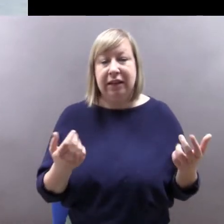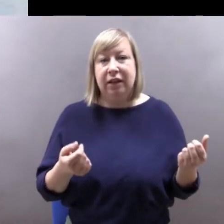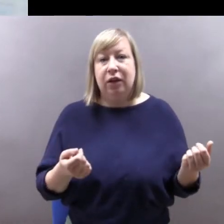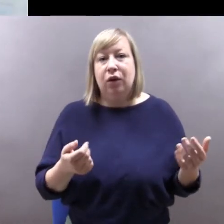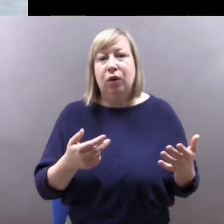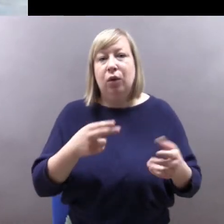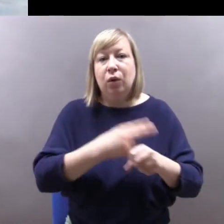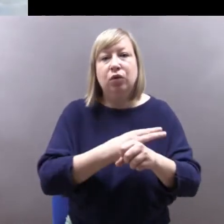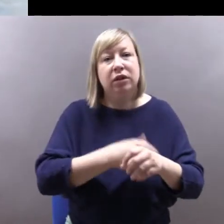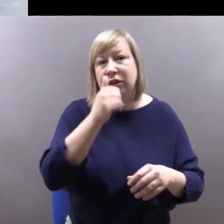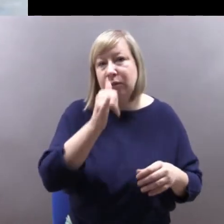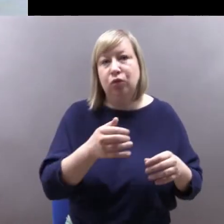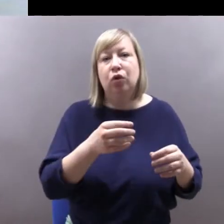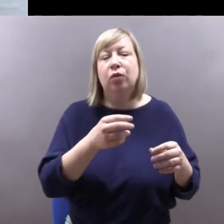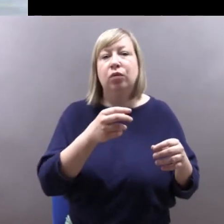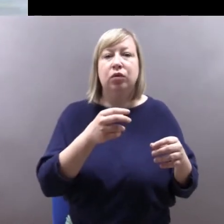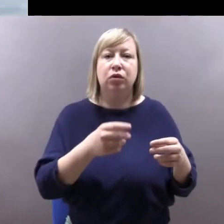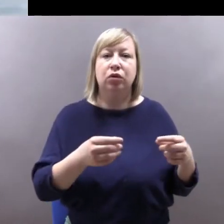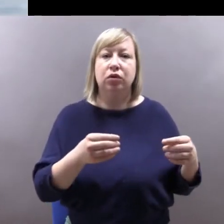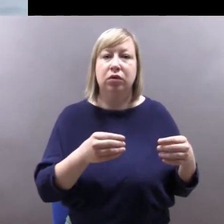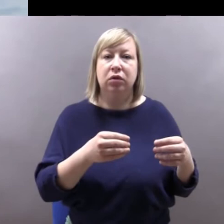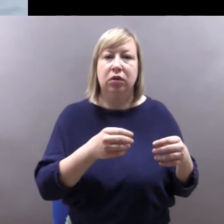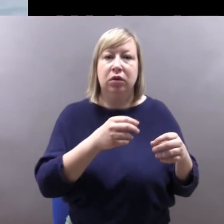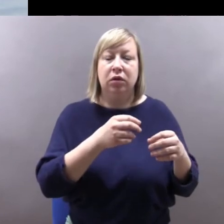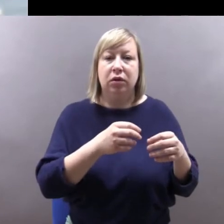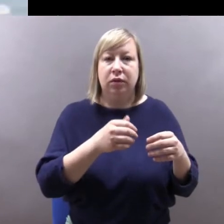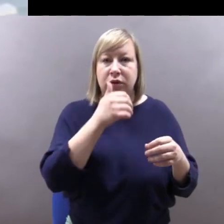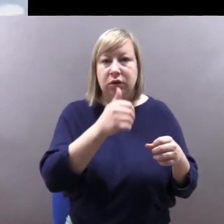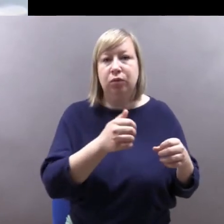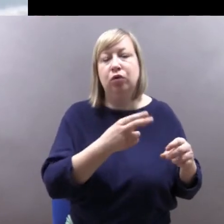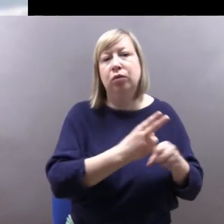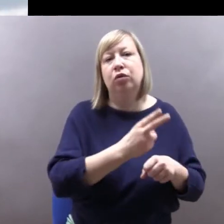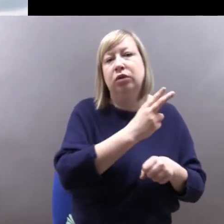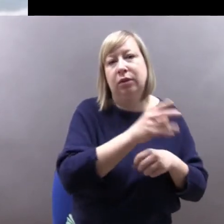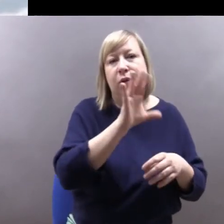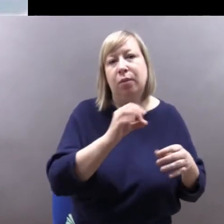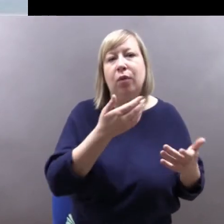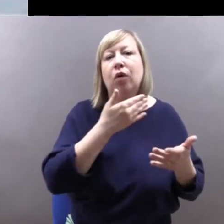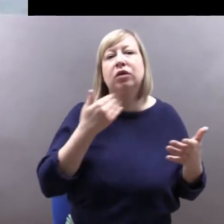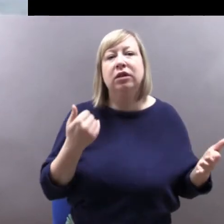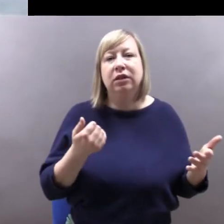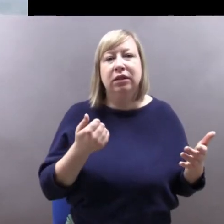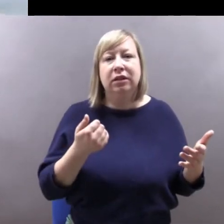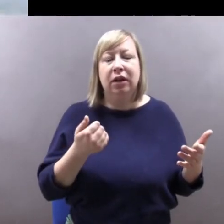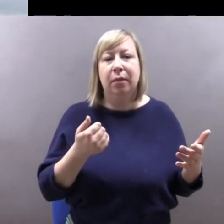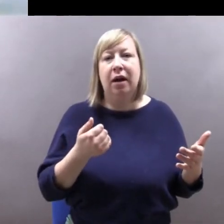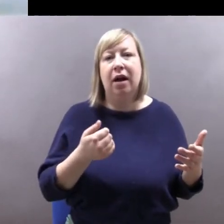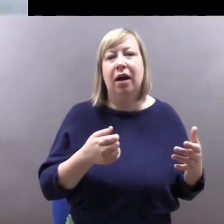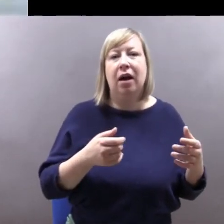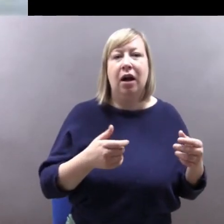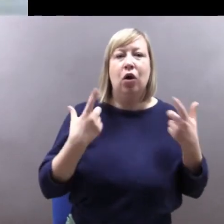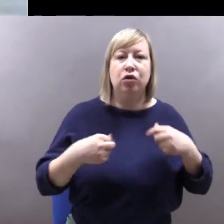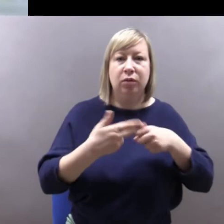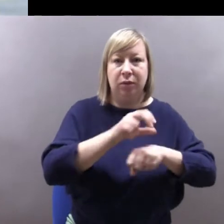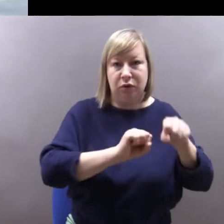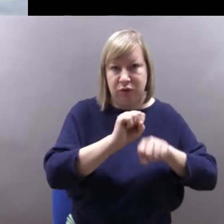bo nie ma osób z niepełnosprawnościami, a z drugiej osoby z niepełnosprawnościami nie chodzą do urzędów, bo urzędy są niedostępne, więc no ktoś musi